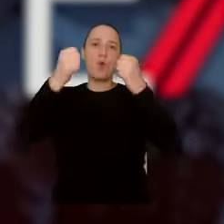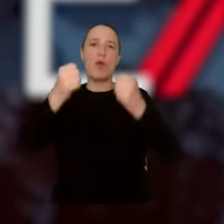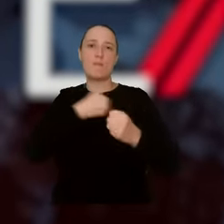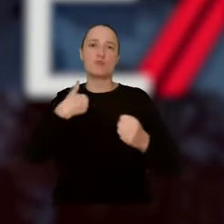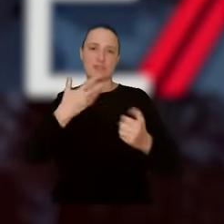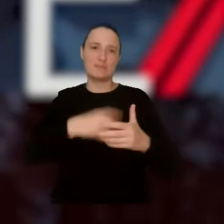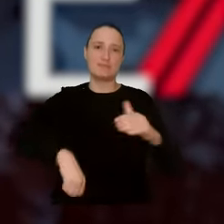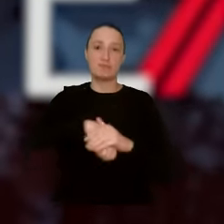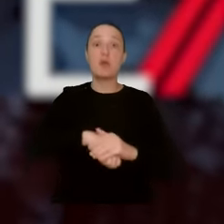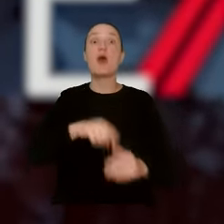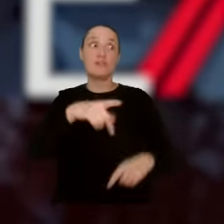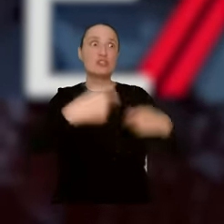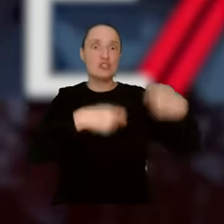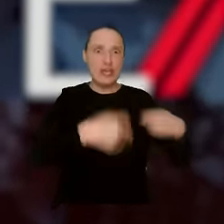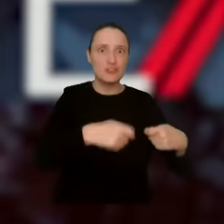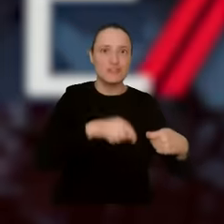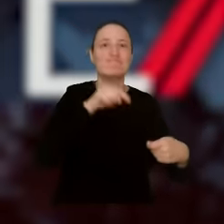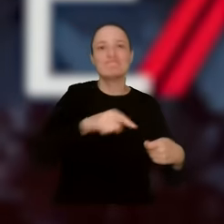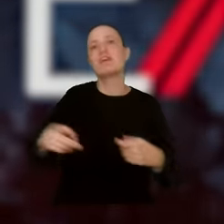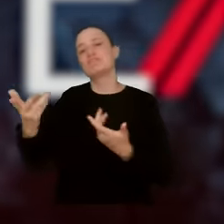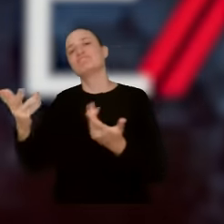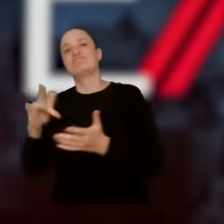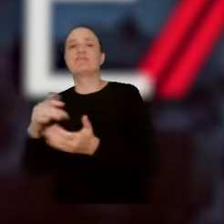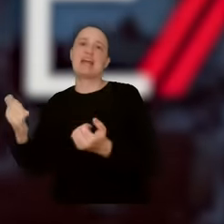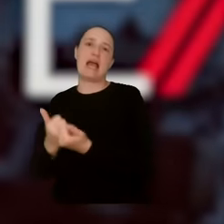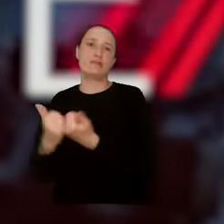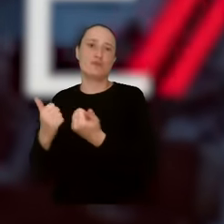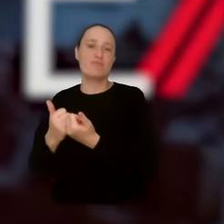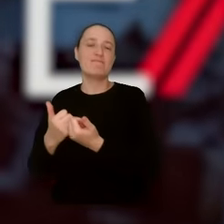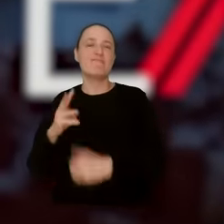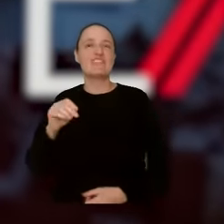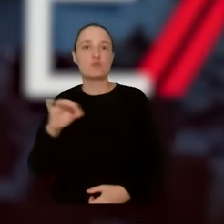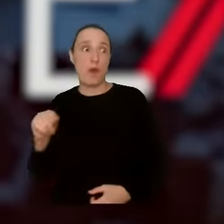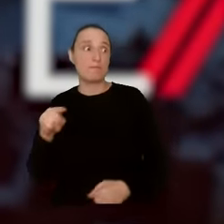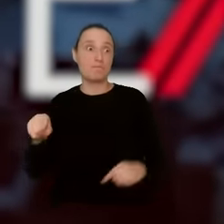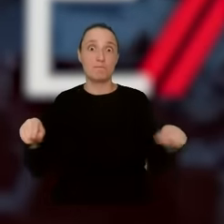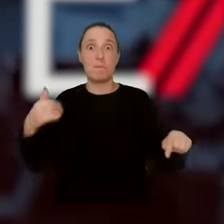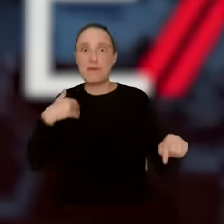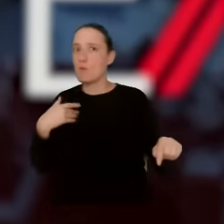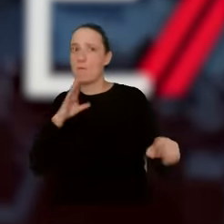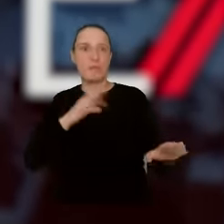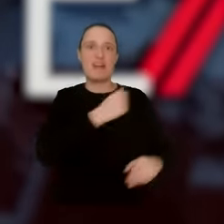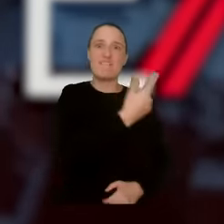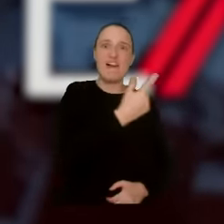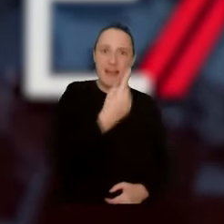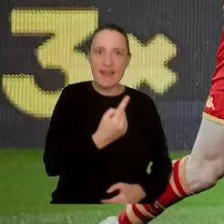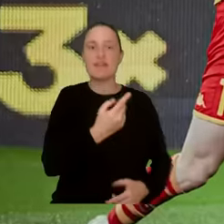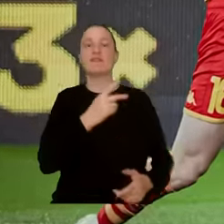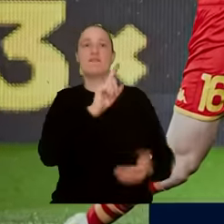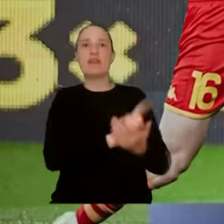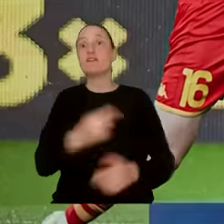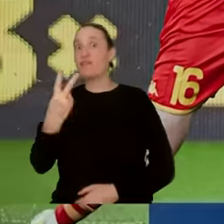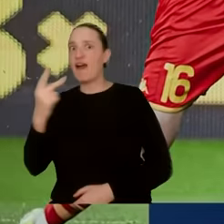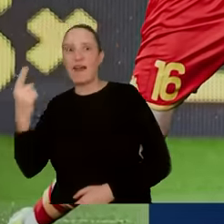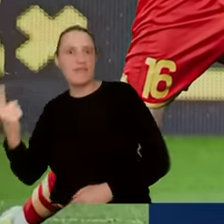są, to Pogoń Szczecin właśnie, no i Wisła Kraków. Oba kluby awansowały, zwyciężając rywali w tym samym stosunku, 2-1.